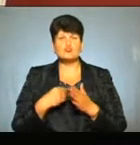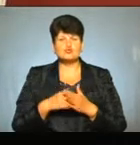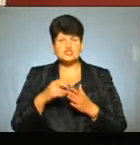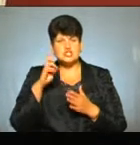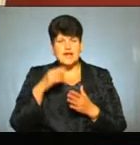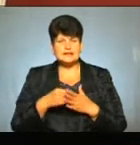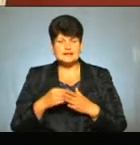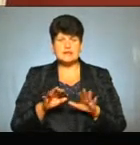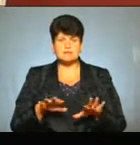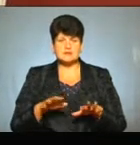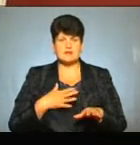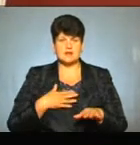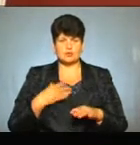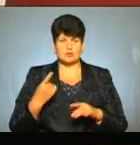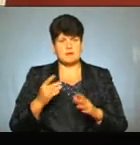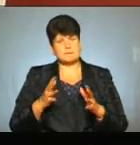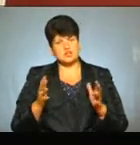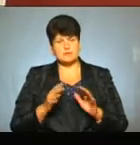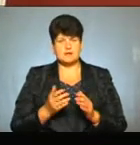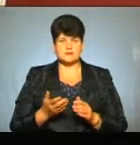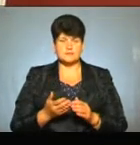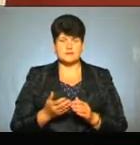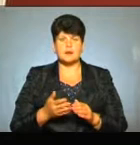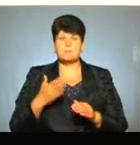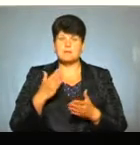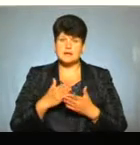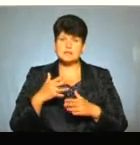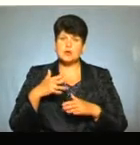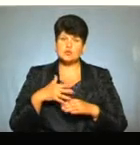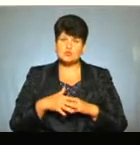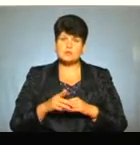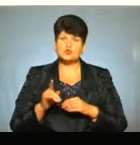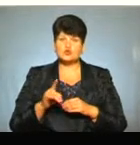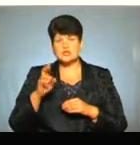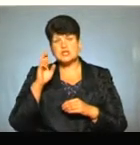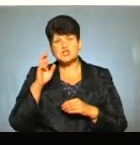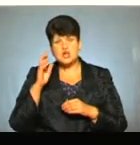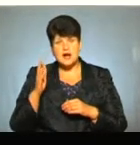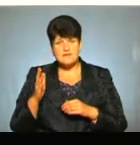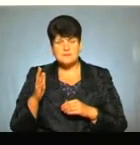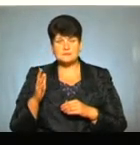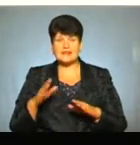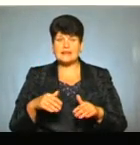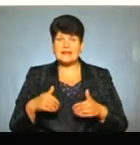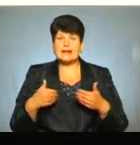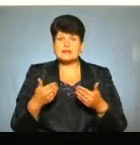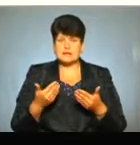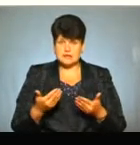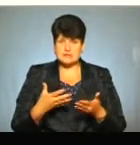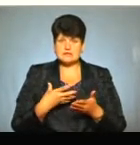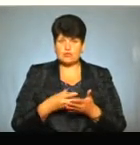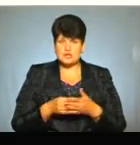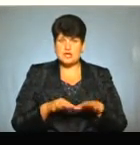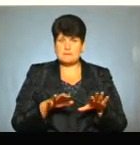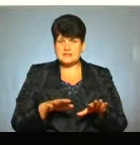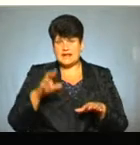вона більша, менша порівняно з минулим роком? Маєте розуміти, що держава дає певні свої